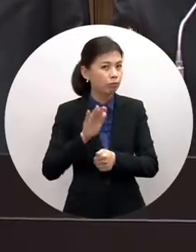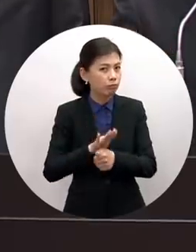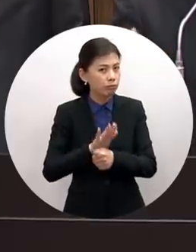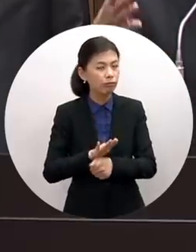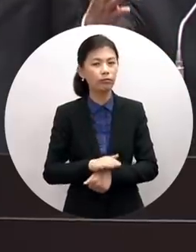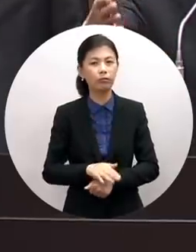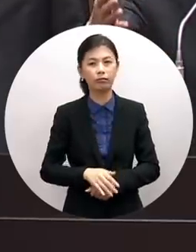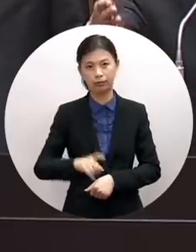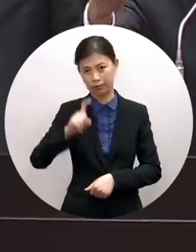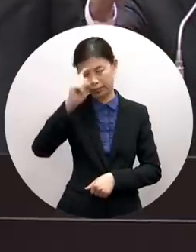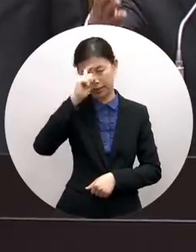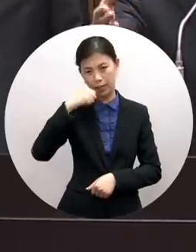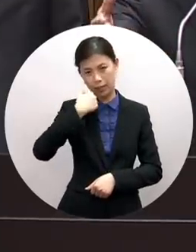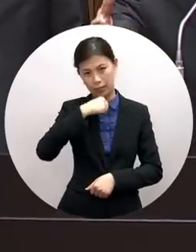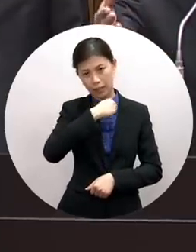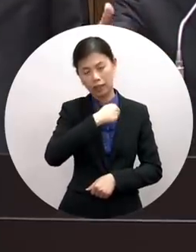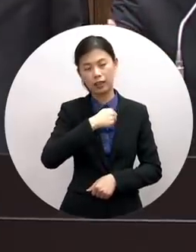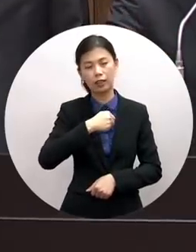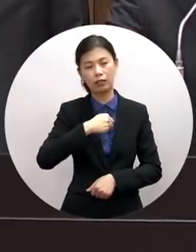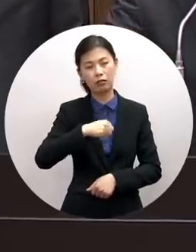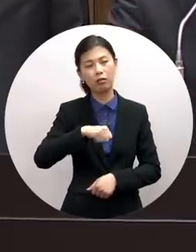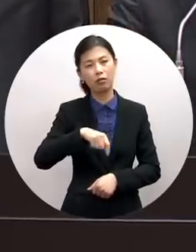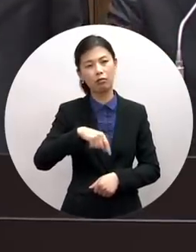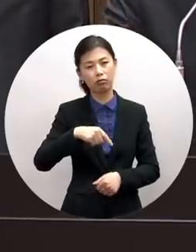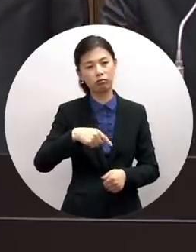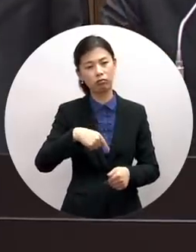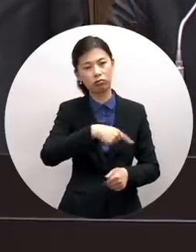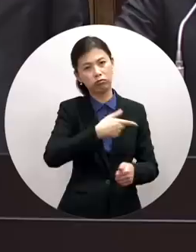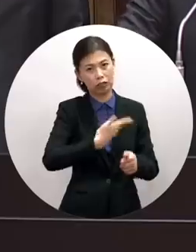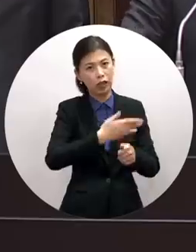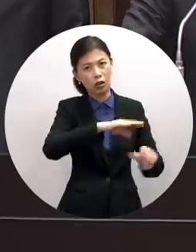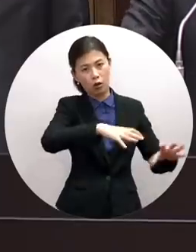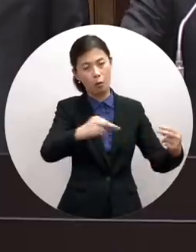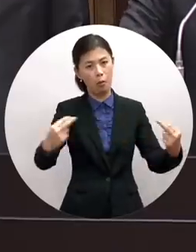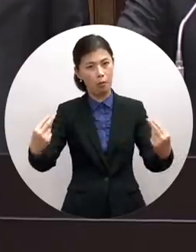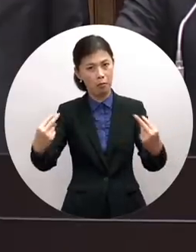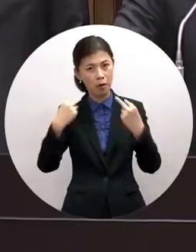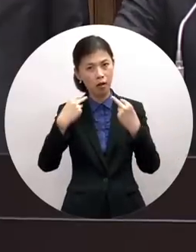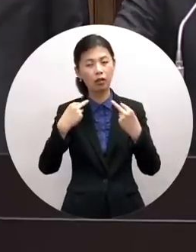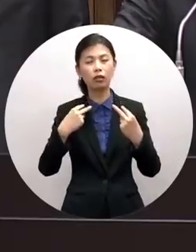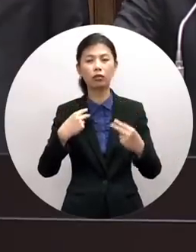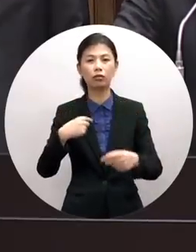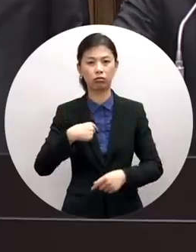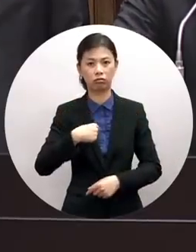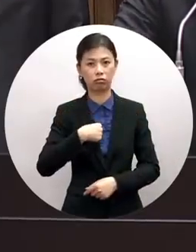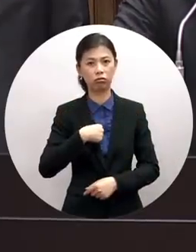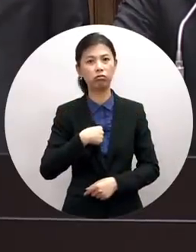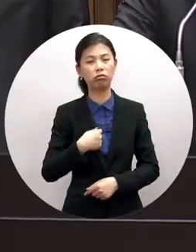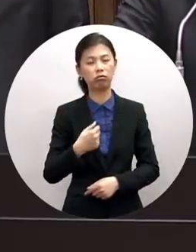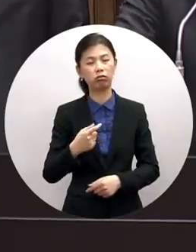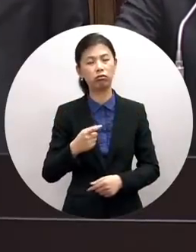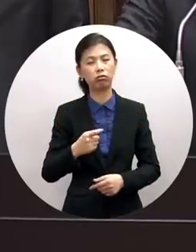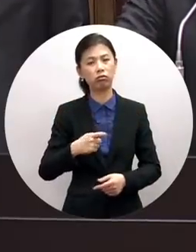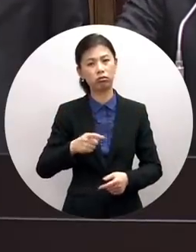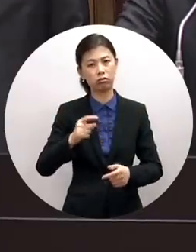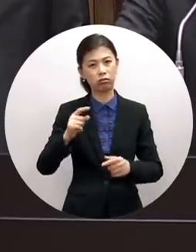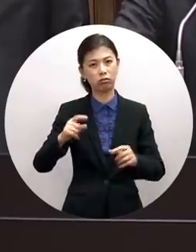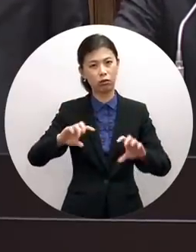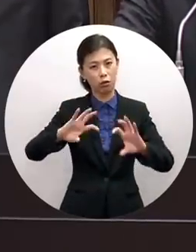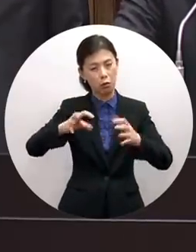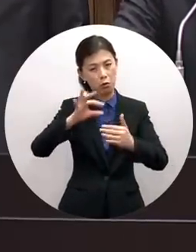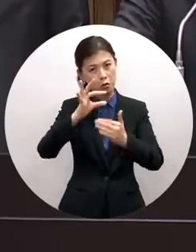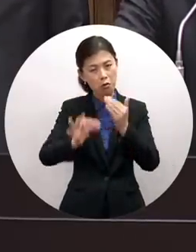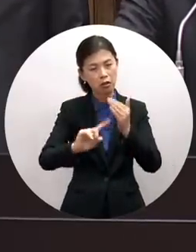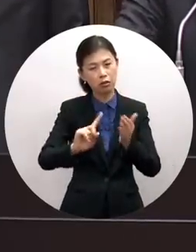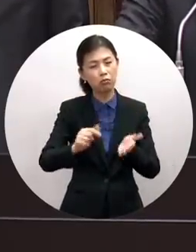让台湾，我们也让国际上看到，我们其实是一个非常好，也愿意遵守相